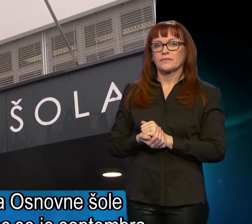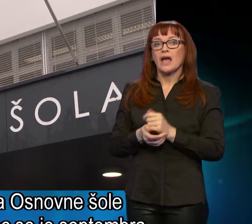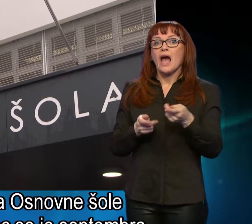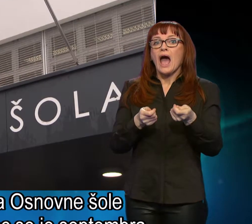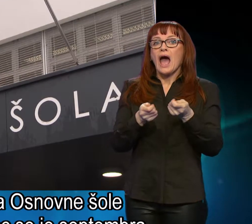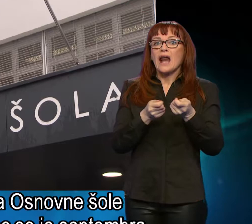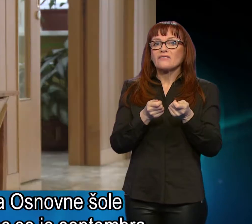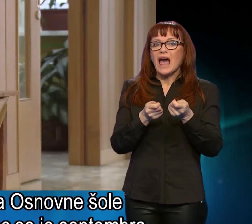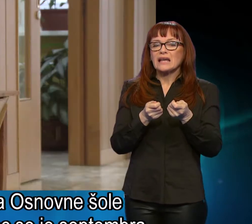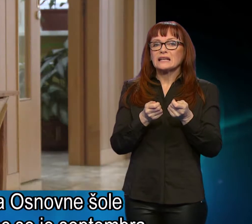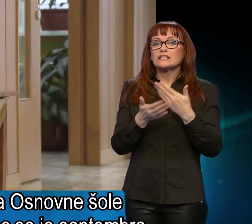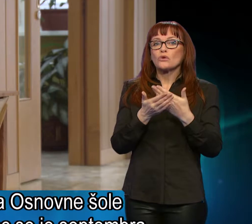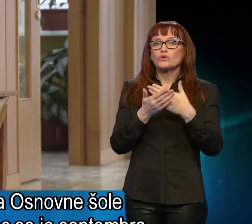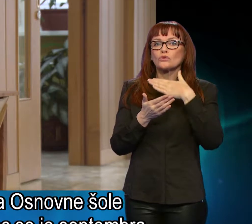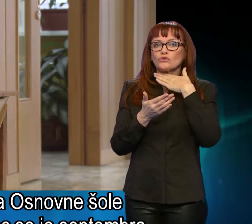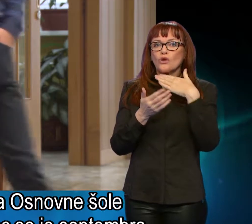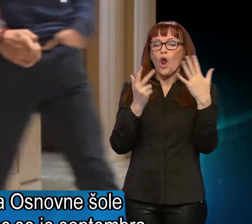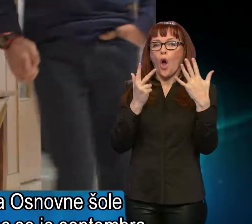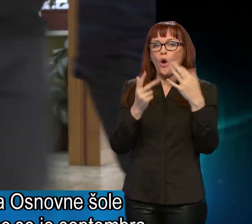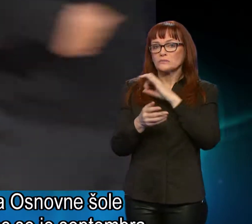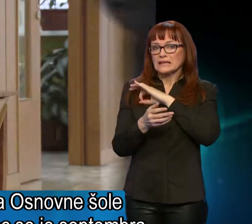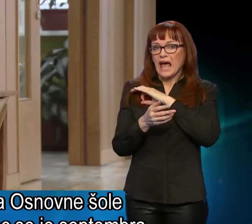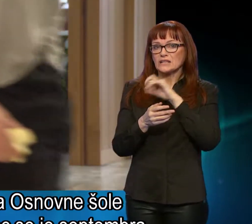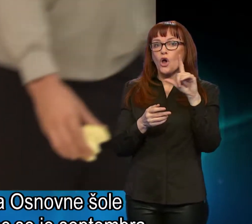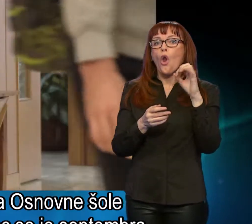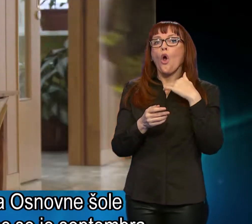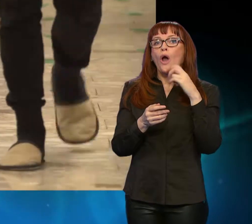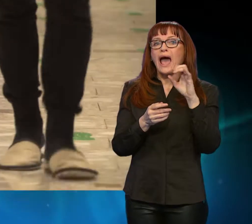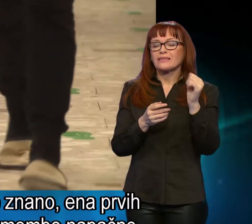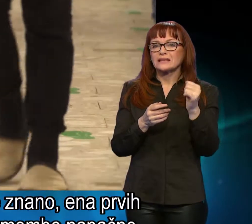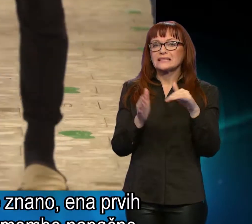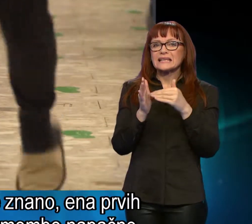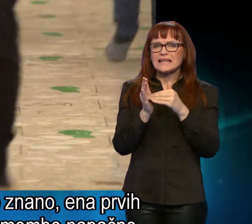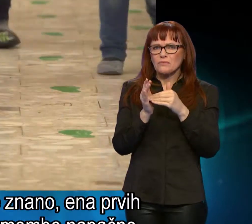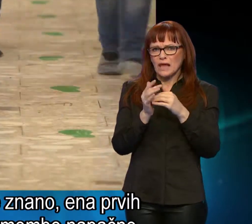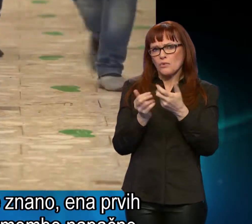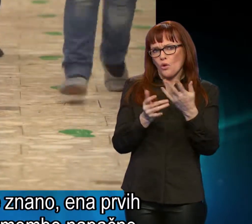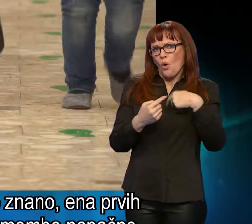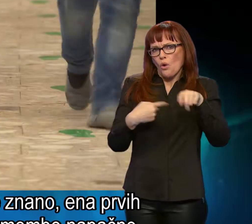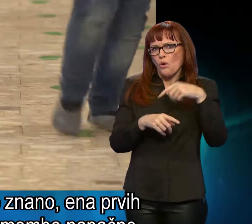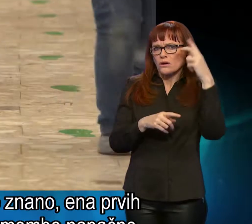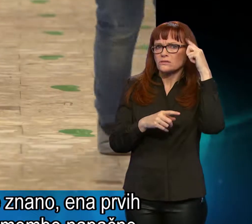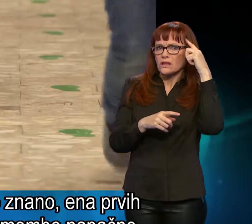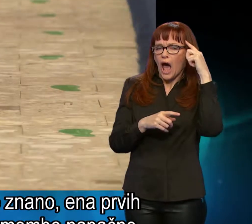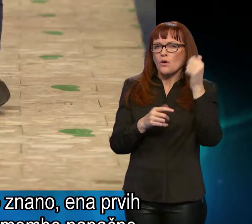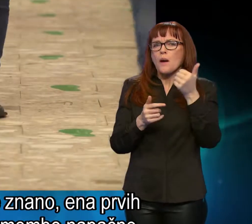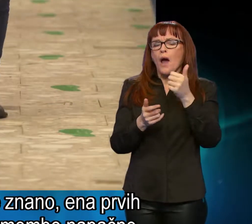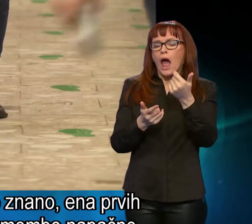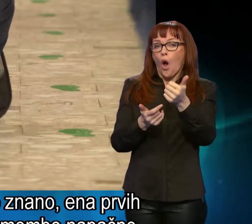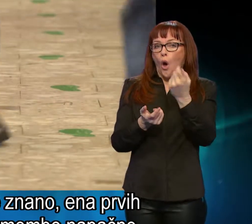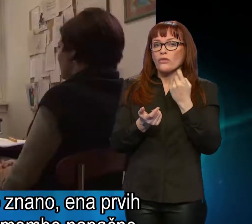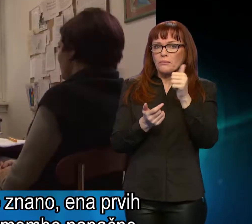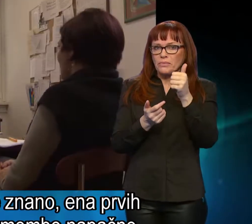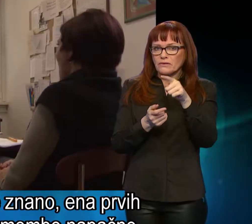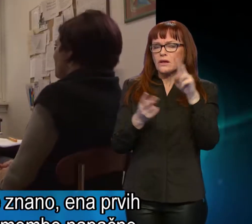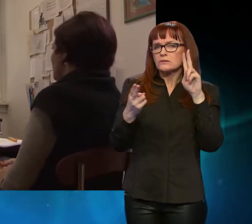Ravnateljica osnovne šole 8. talcev Logatec se je septembra, kolikor nam je znano, ena prvih srečala